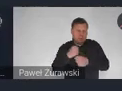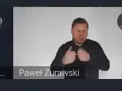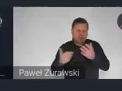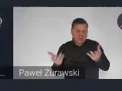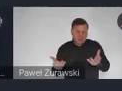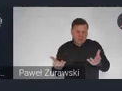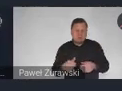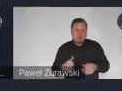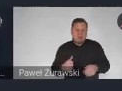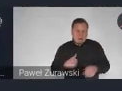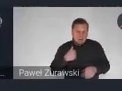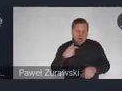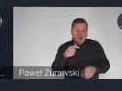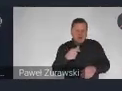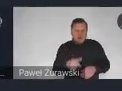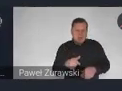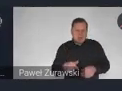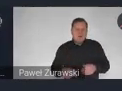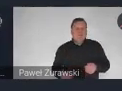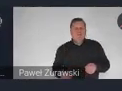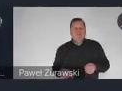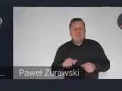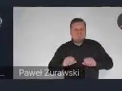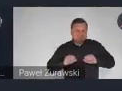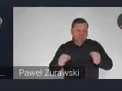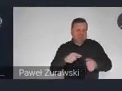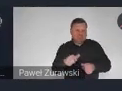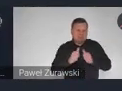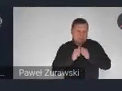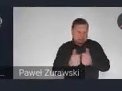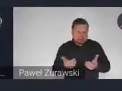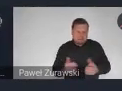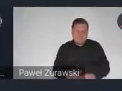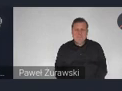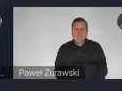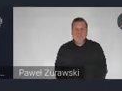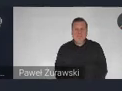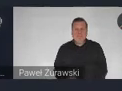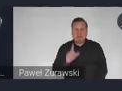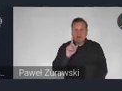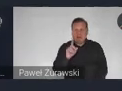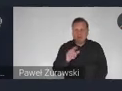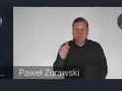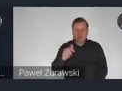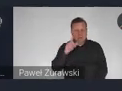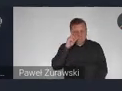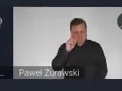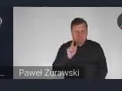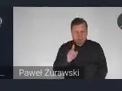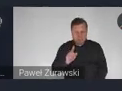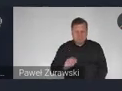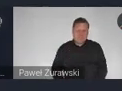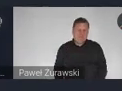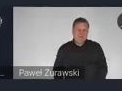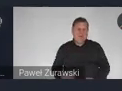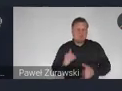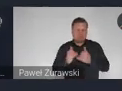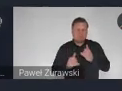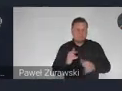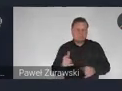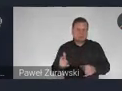rzecz realizacji zaplanowanego zadania należy jednak pamiętać że jeśli zostanie